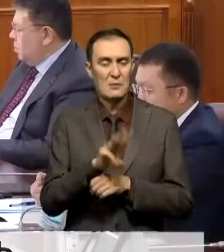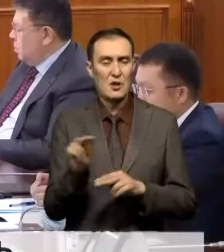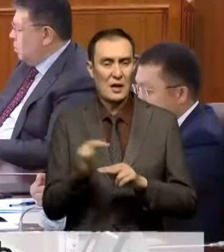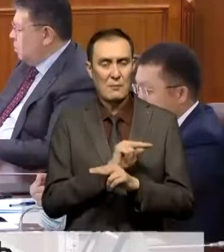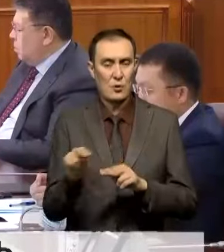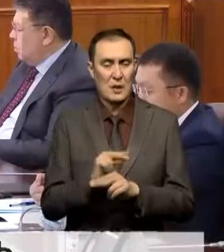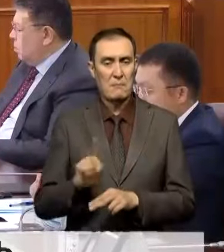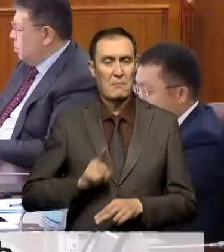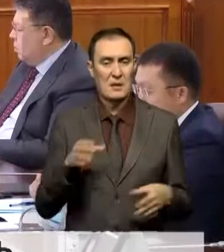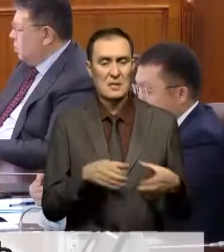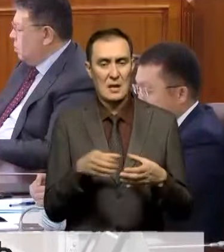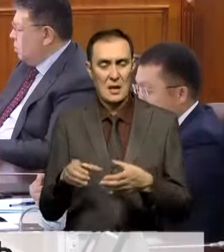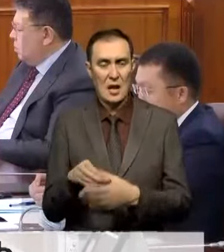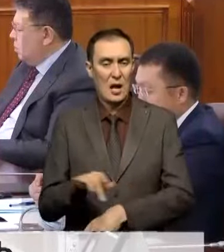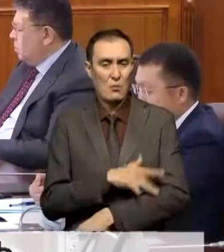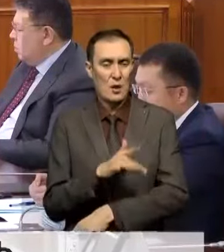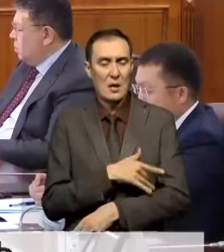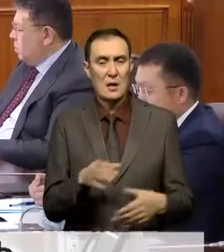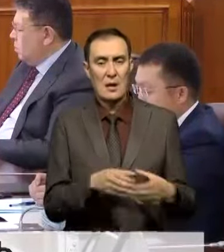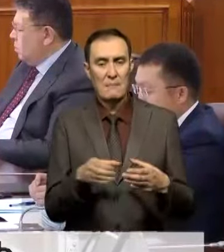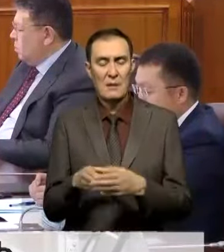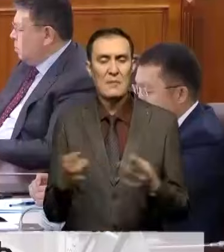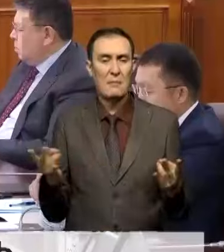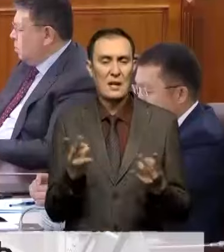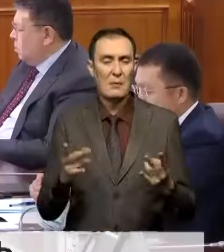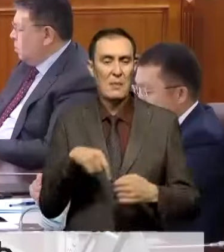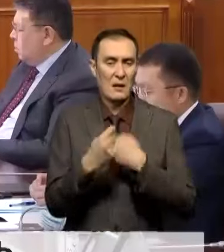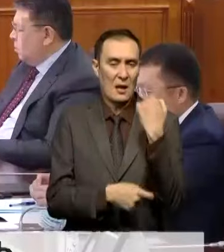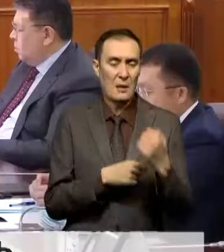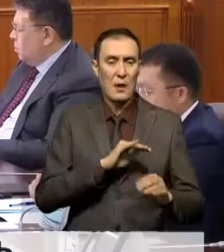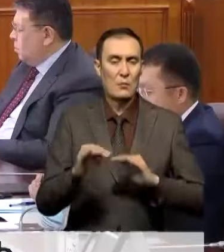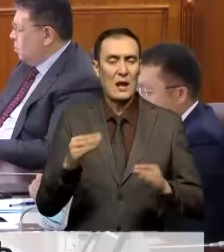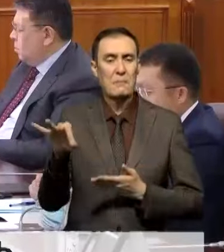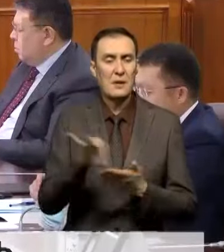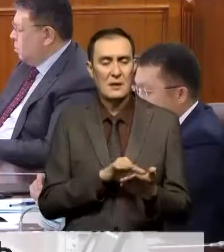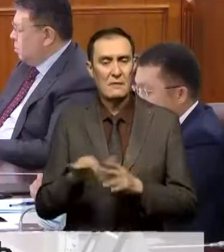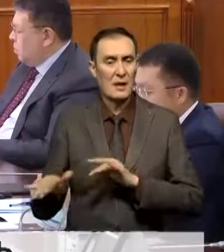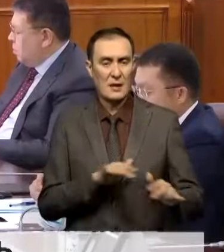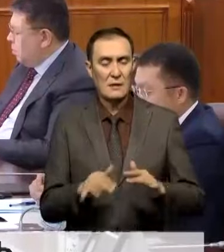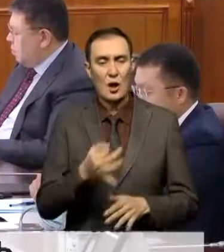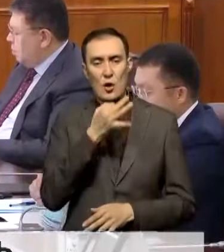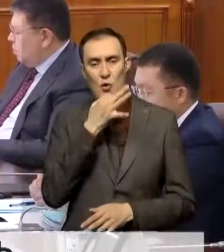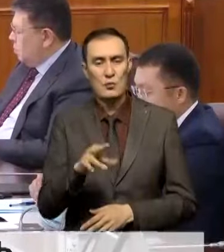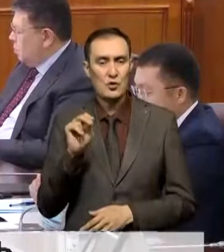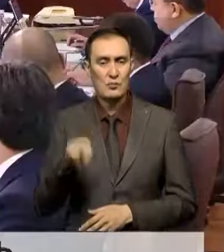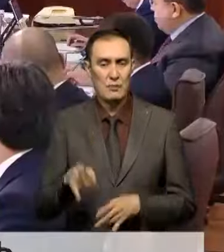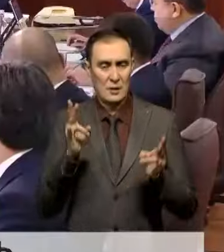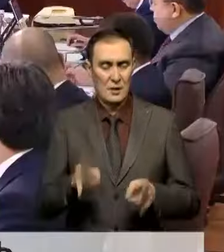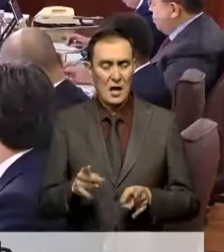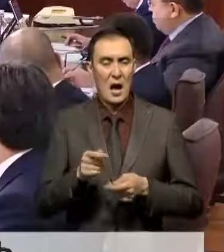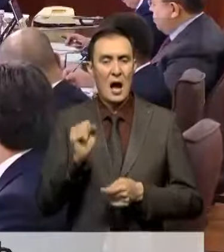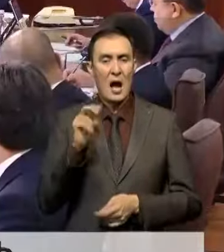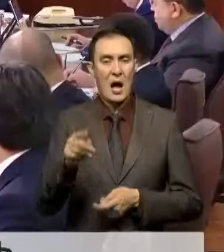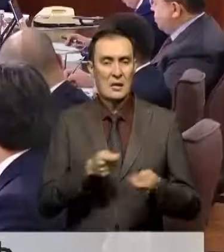ремонтные подразделения коммунальных предприятий всем необходимым оборудованием для их оперативного реагирования на любые ситуации. Акимам